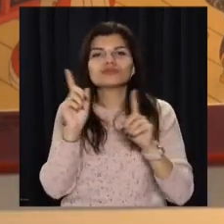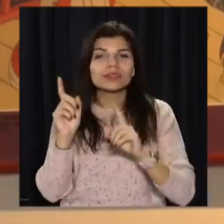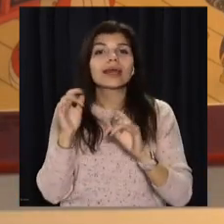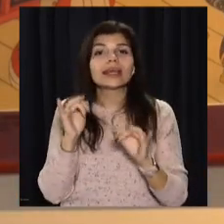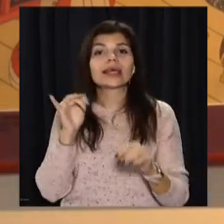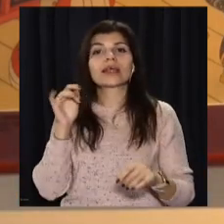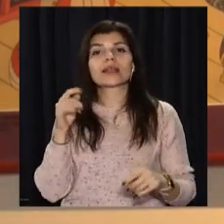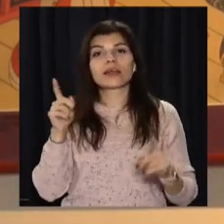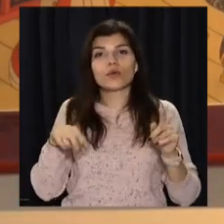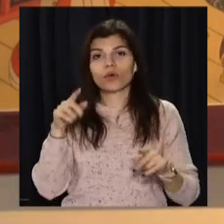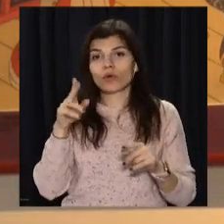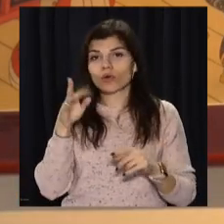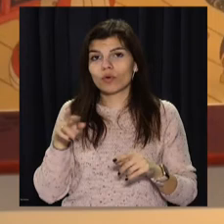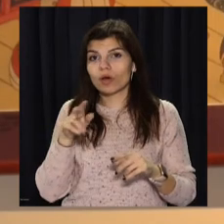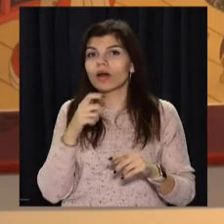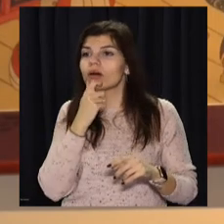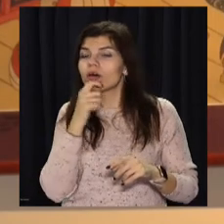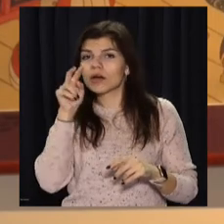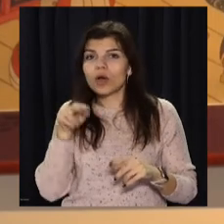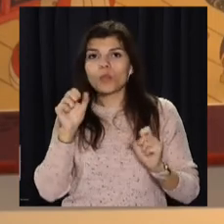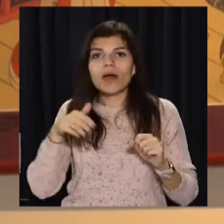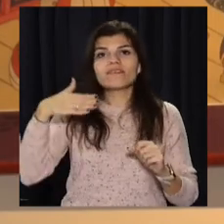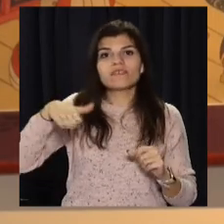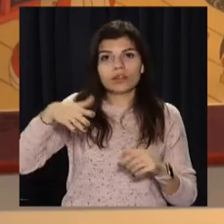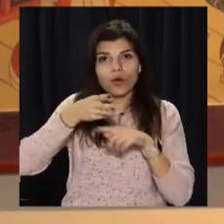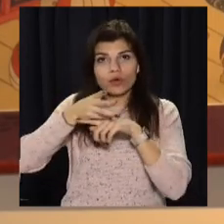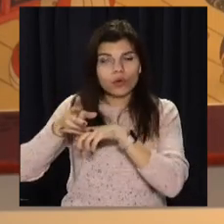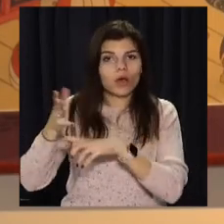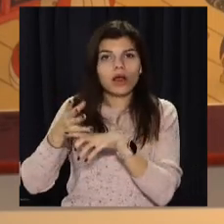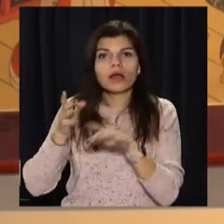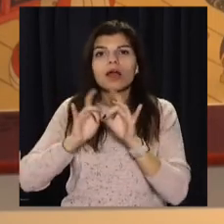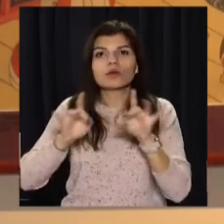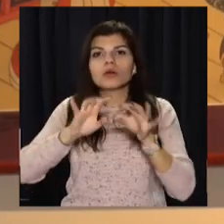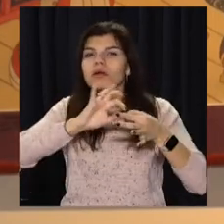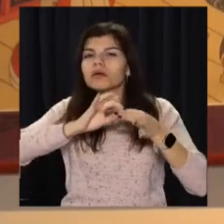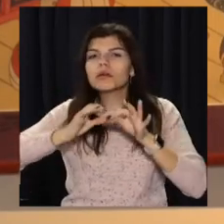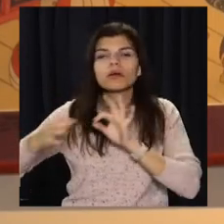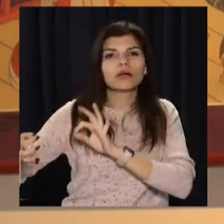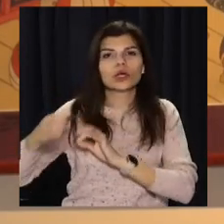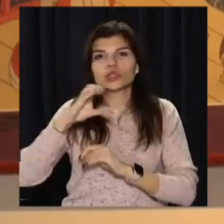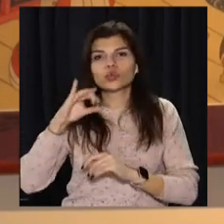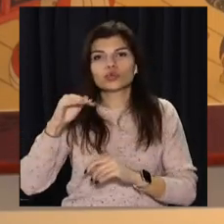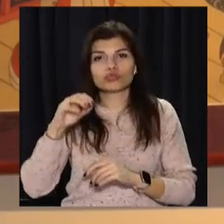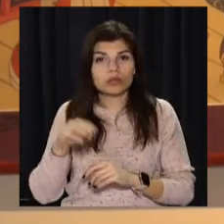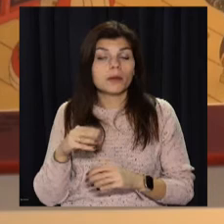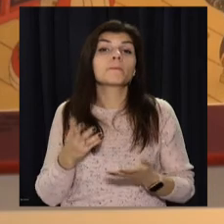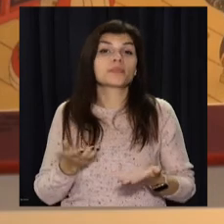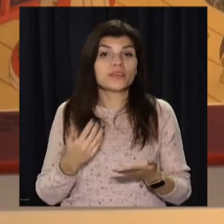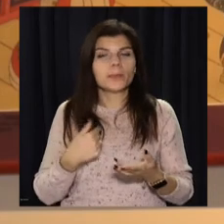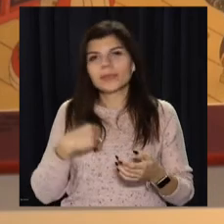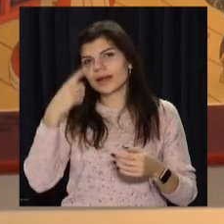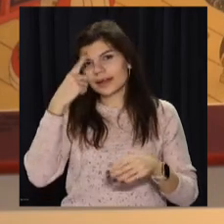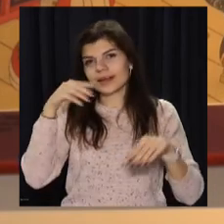деякими кодами можна переглянути відеоролики, які розкривають сюжет тієї чи іншої гравюри. Таким чином ми вирішили